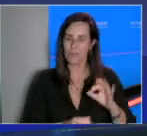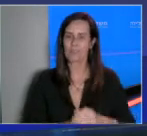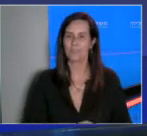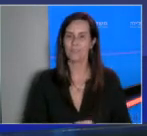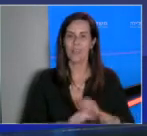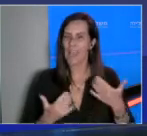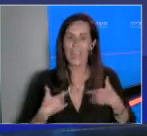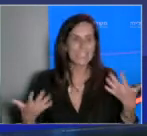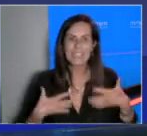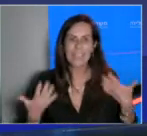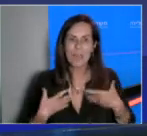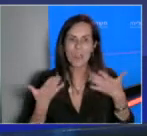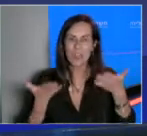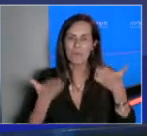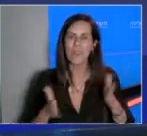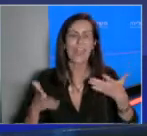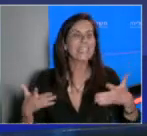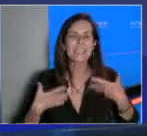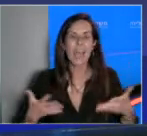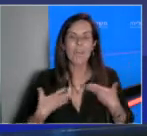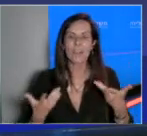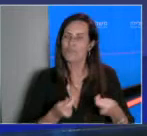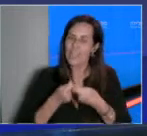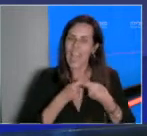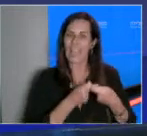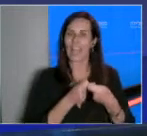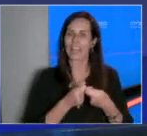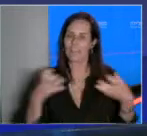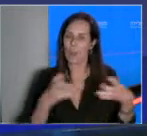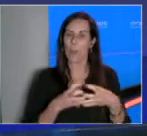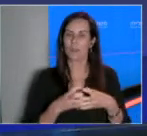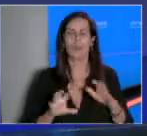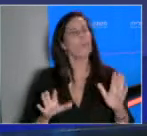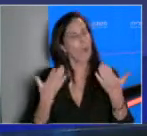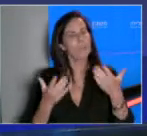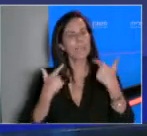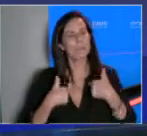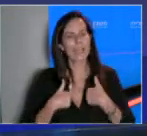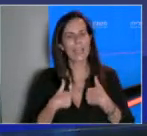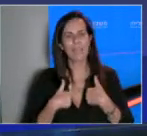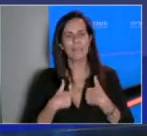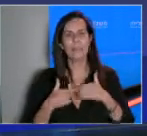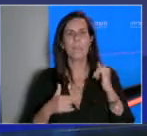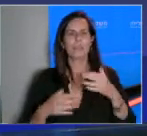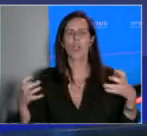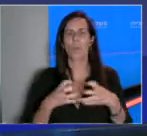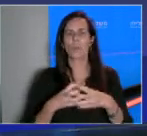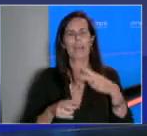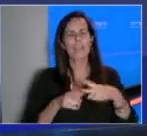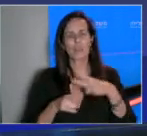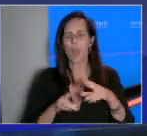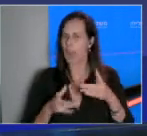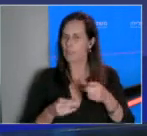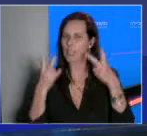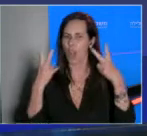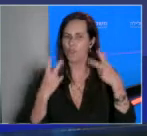בסדר. איך אני שמח שאתם פה, איך אני שמח שהתאגדתם לו קואופרטיב. אז בואי, תסבירי לאנשים מה זה קואופרטיב הניקיון